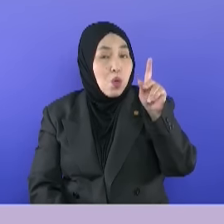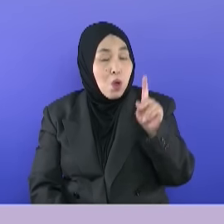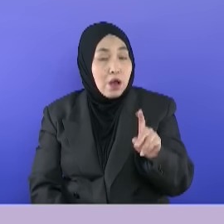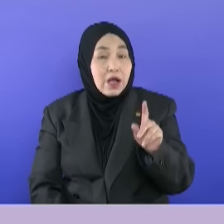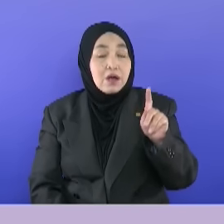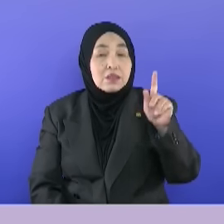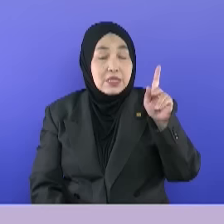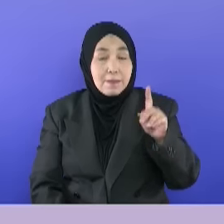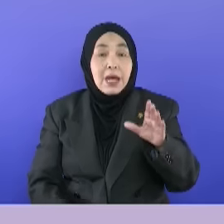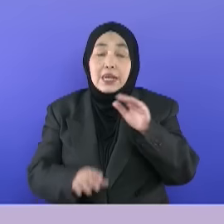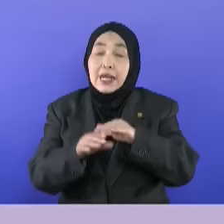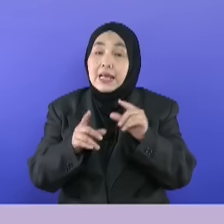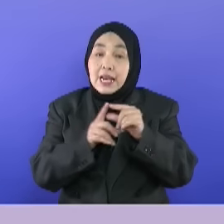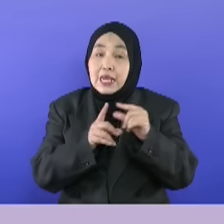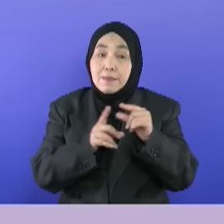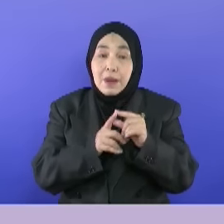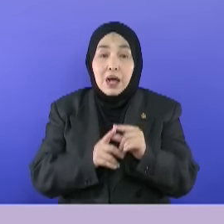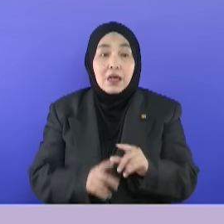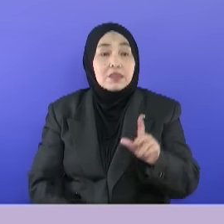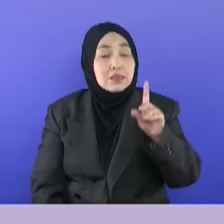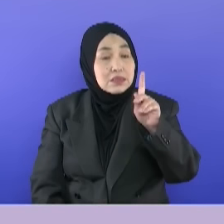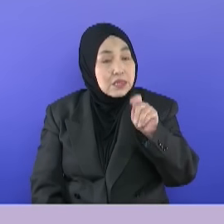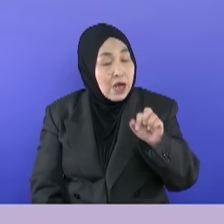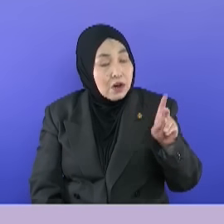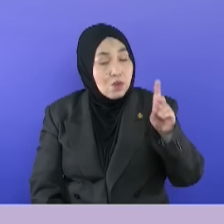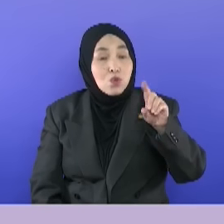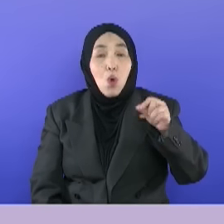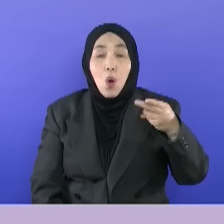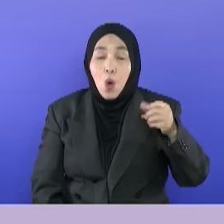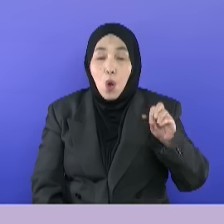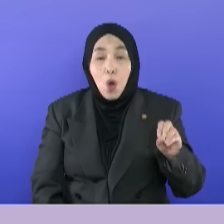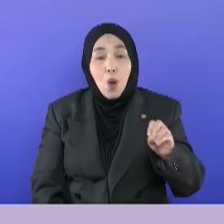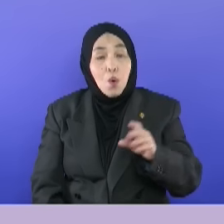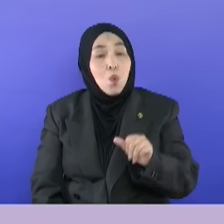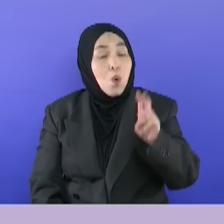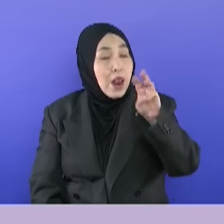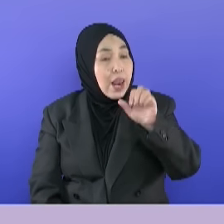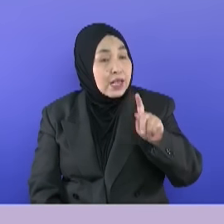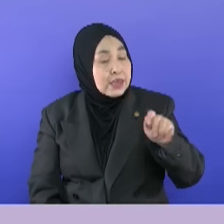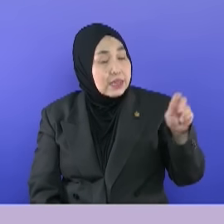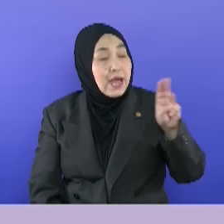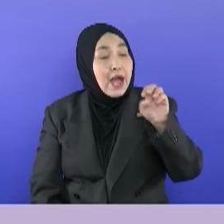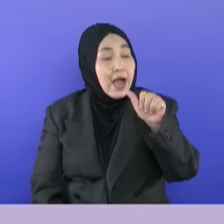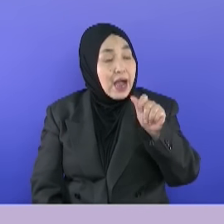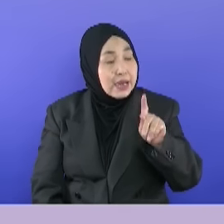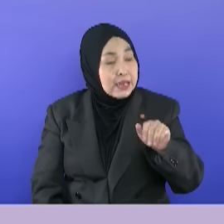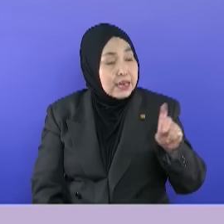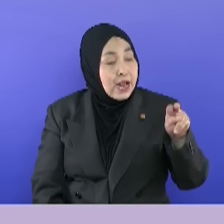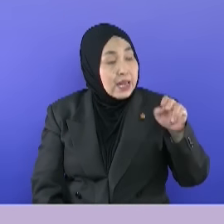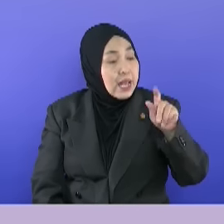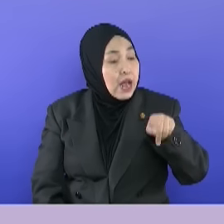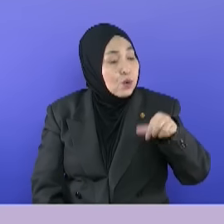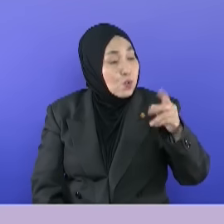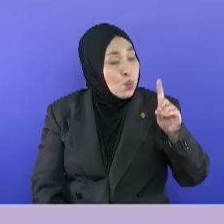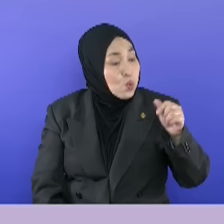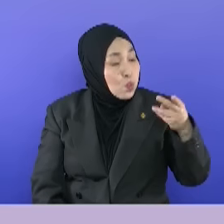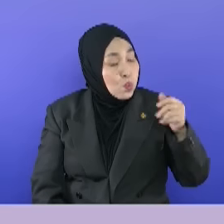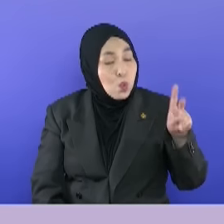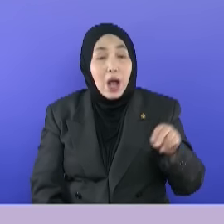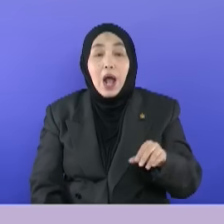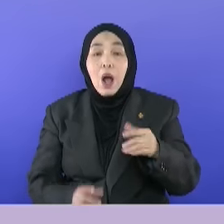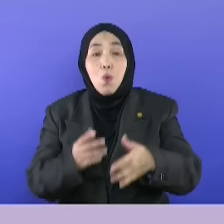tardha. Pada kalimah tardha. Walan tardha ankal yahudu. Yang mana aa